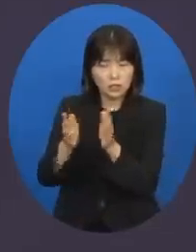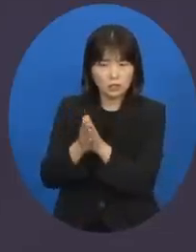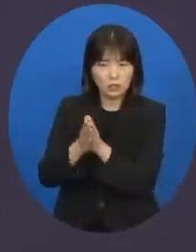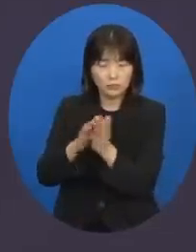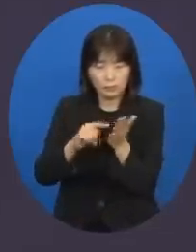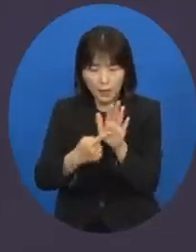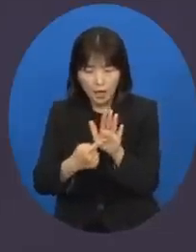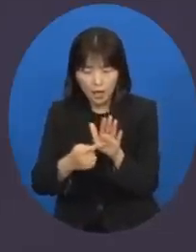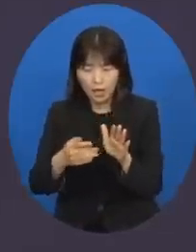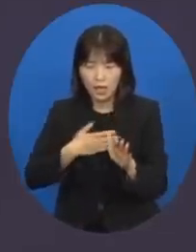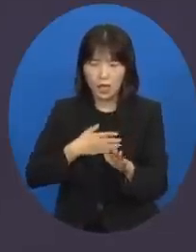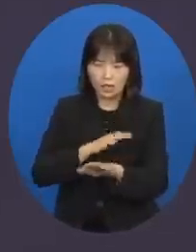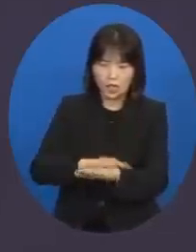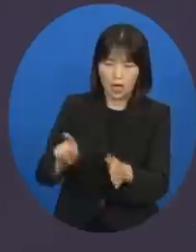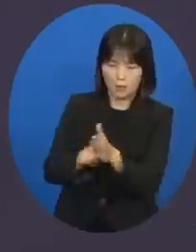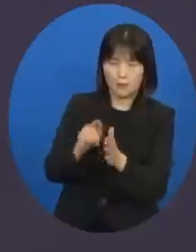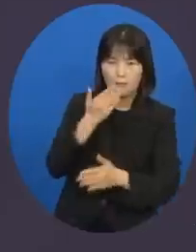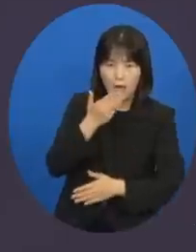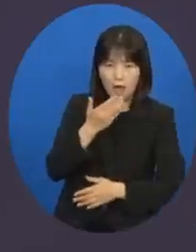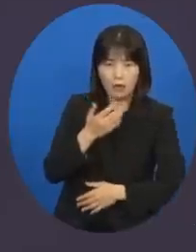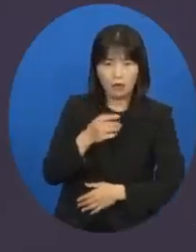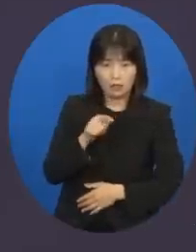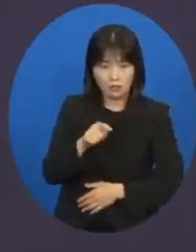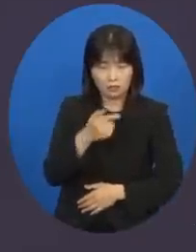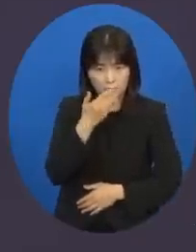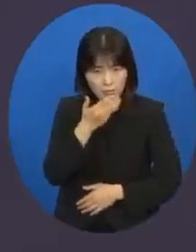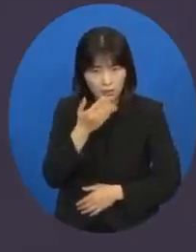거야. 더 잘 믿을 수 있을 거야. 여러분, 과연 그럴 수 있을까요?